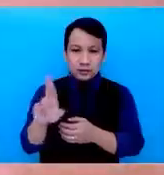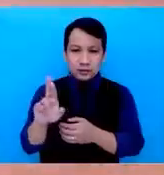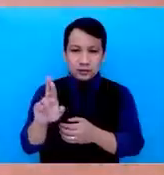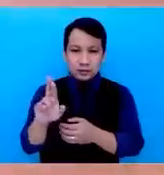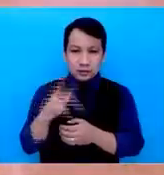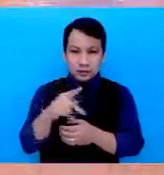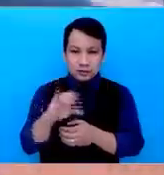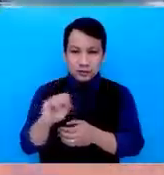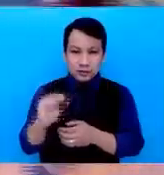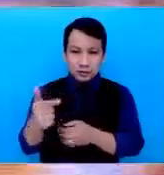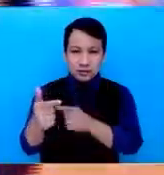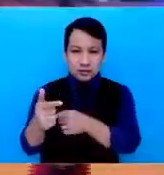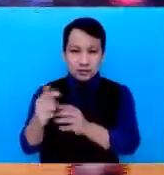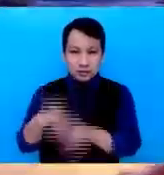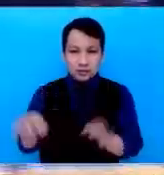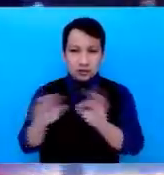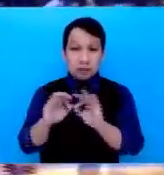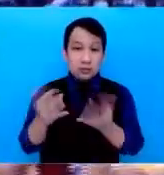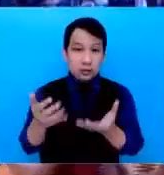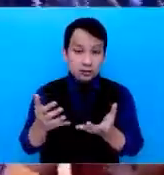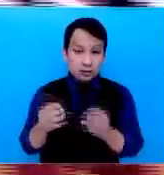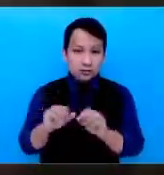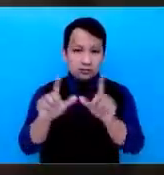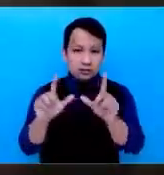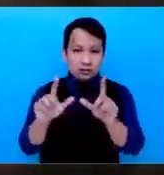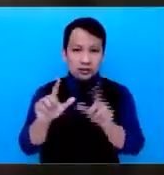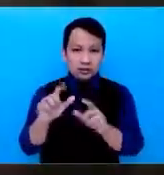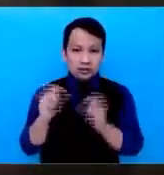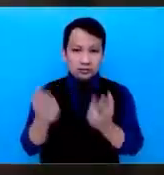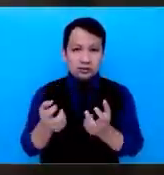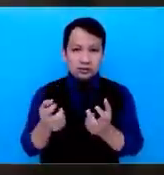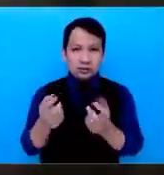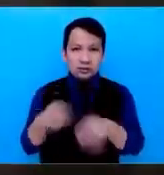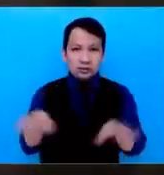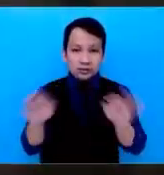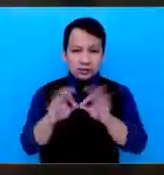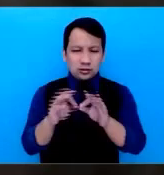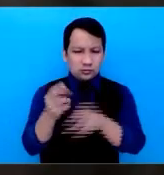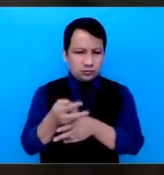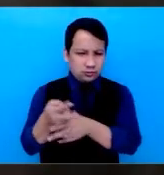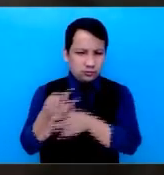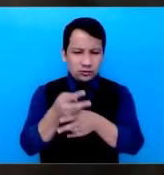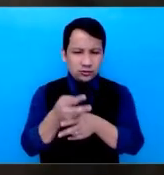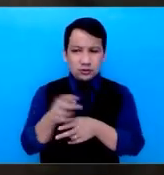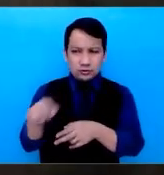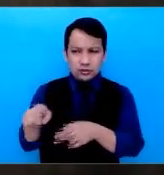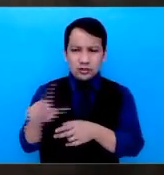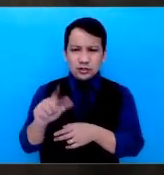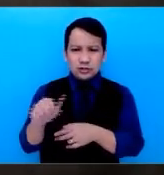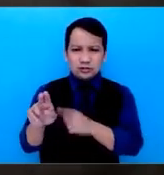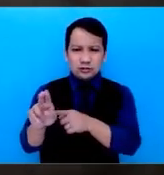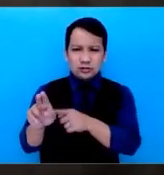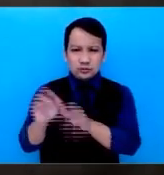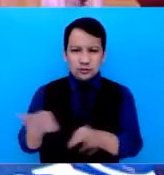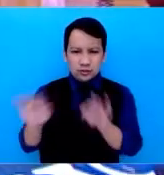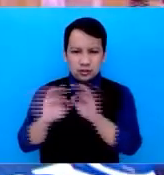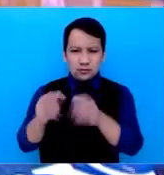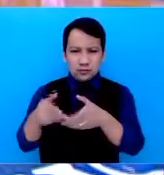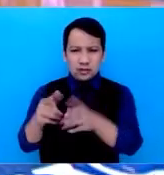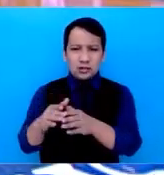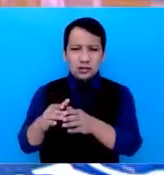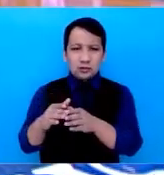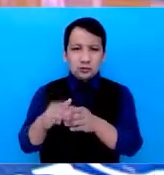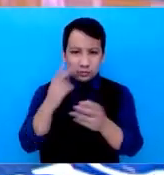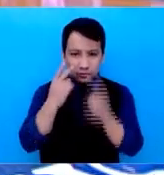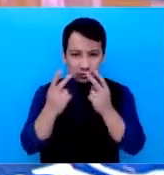sa ngayon ay wala munang live audience. Patuloy naman ang pakipag-usap ng liga sa mga LGU para payagan ang mga fans na manood ng